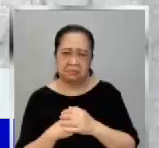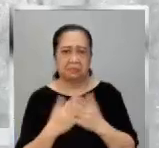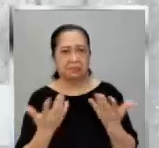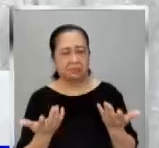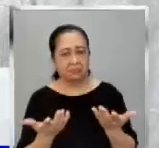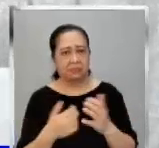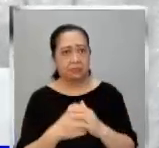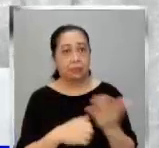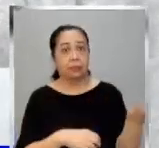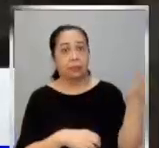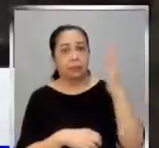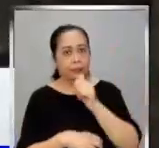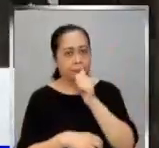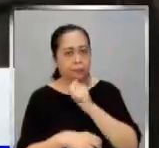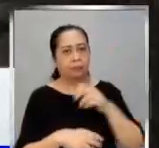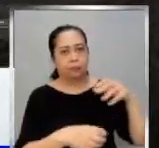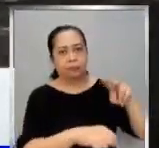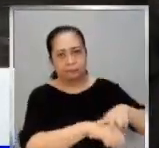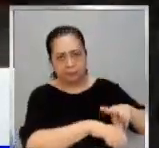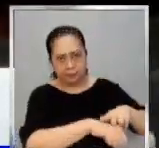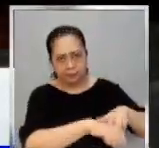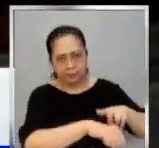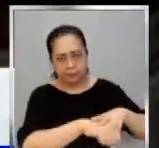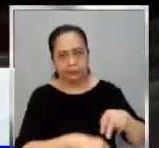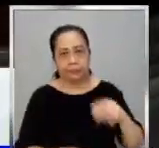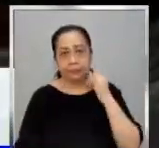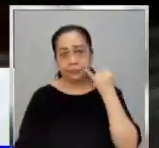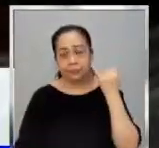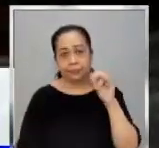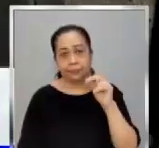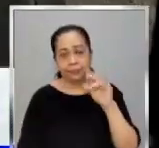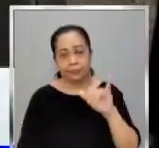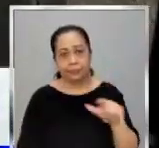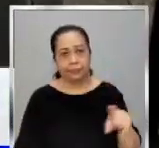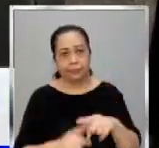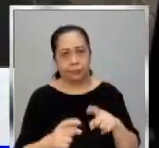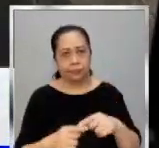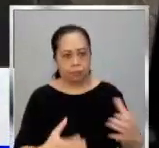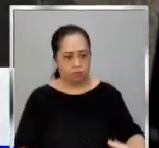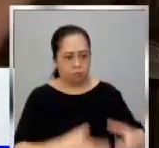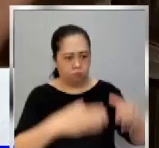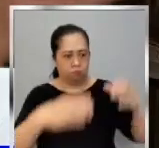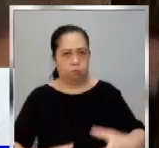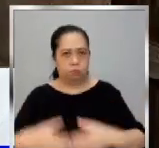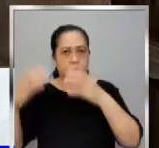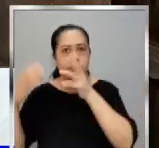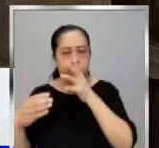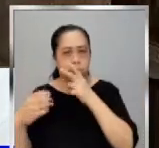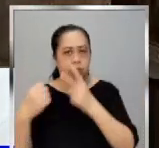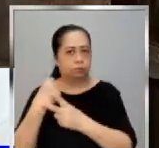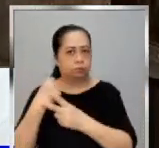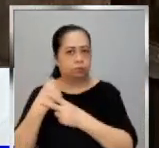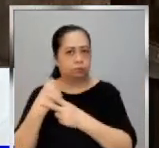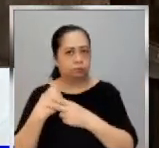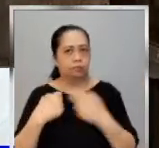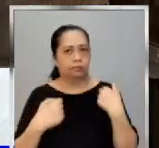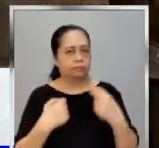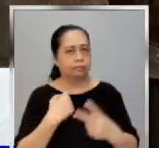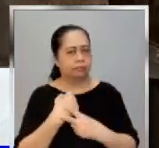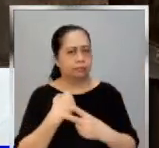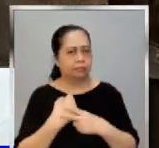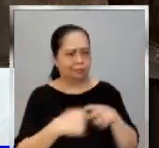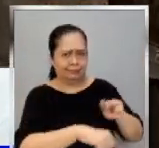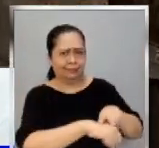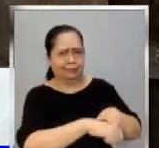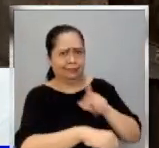umaga, nag-iipon na lang kami. Si Jenny Adriatico naman, dram-dram ang iniipong tubig. May naipon na talaga ako, naka-stack na talaga